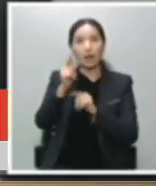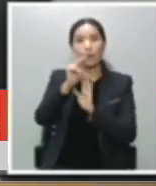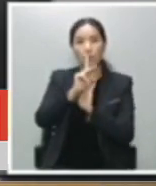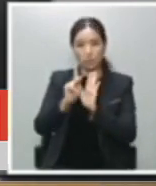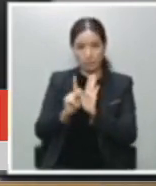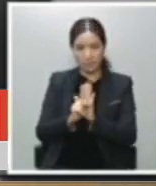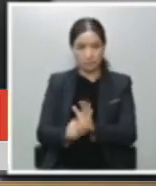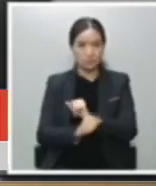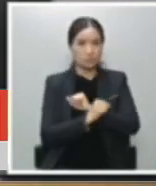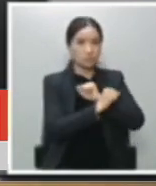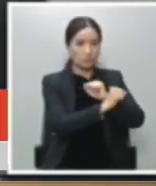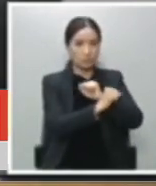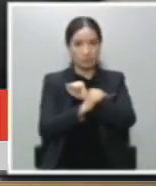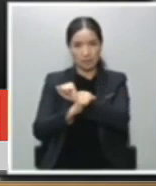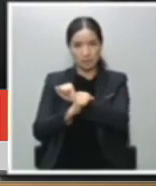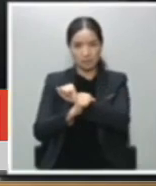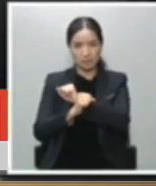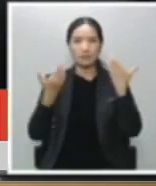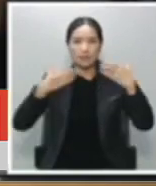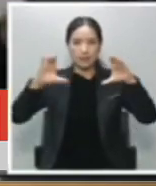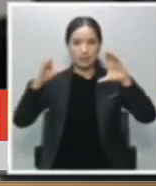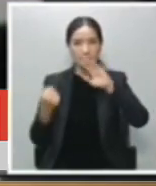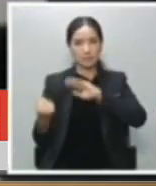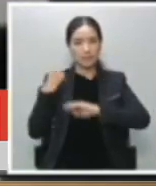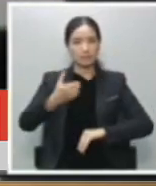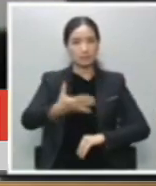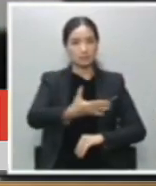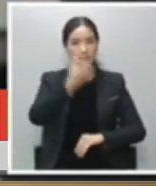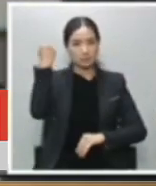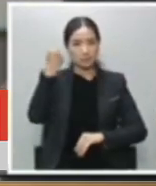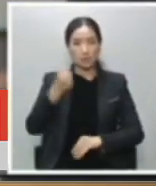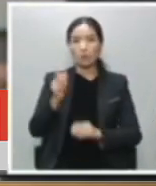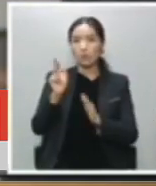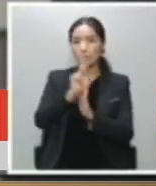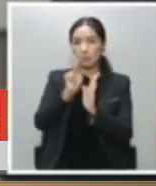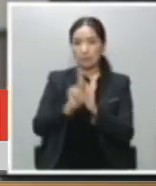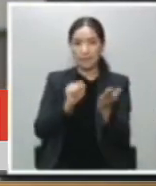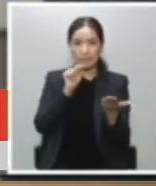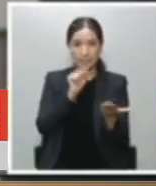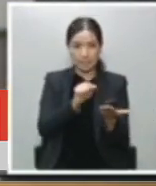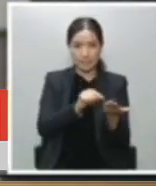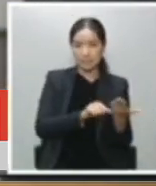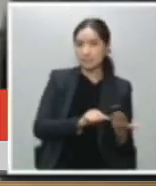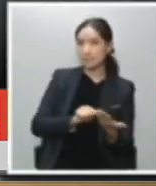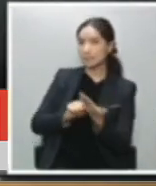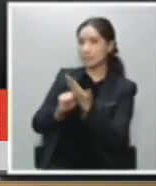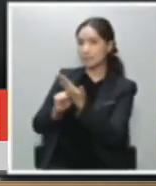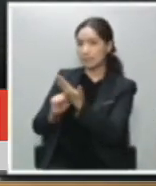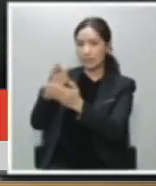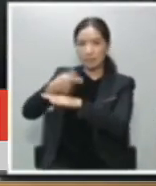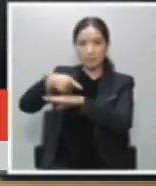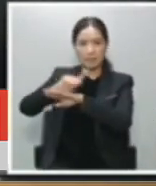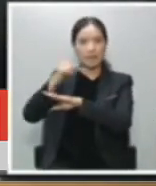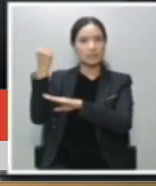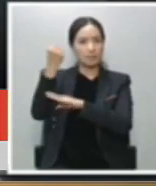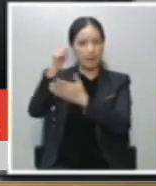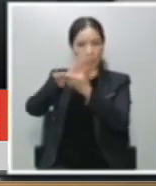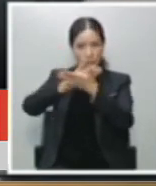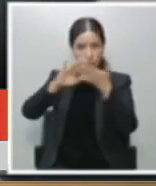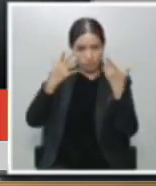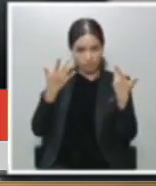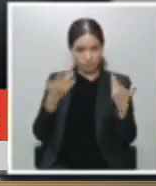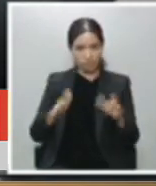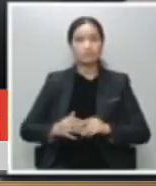ต่อต้านการรัฐประหารซึ่งร่างกฎหมายฉบับนั้นได้เสนอต่อท่านประธานสภาเรียบร้อยแ